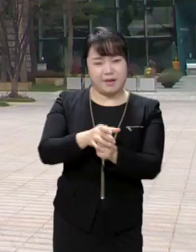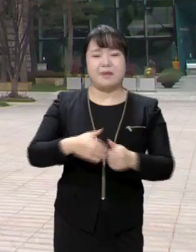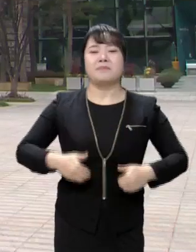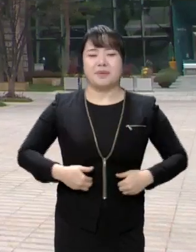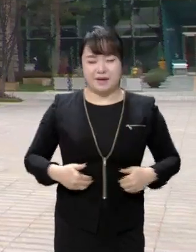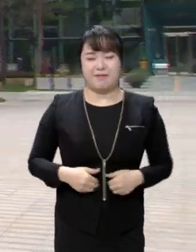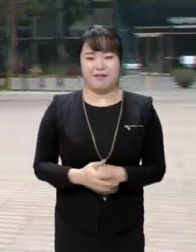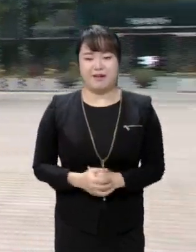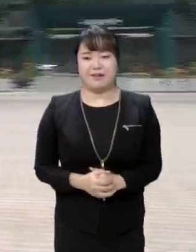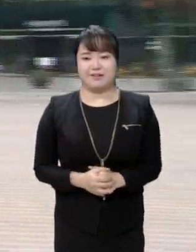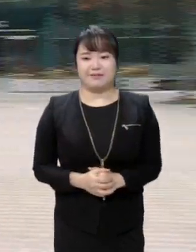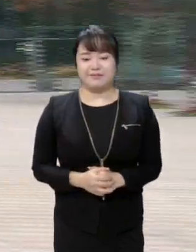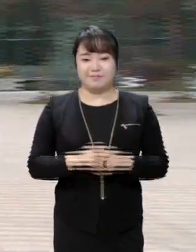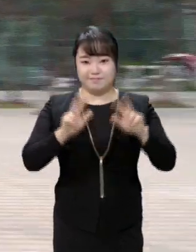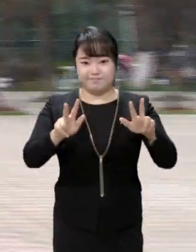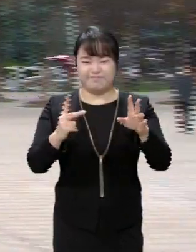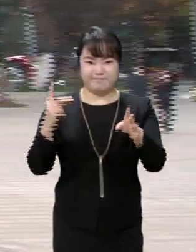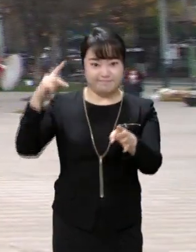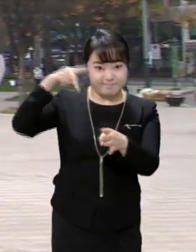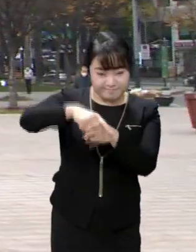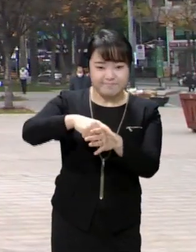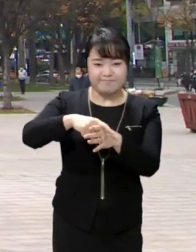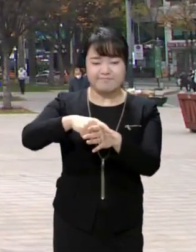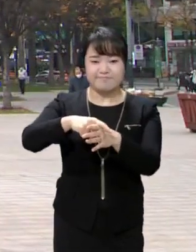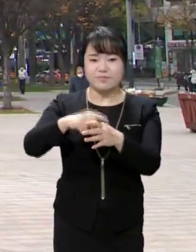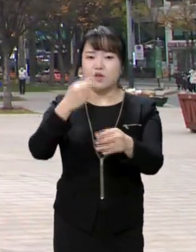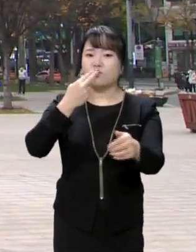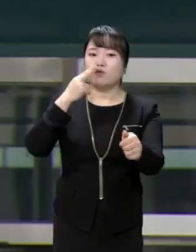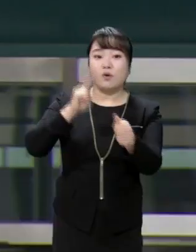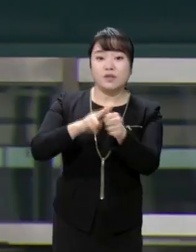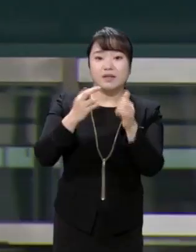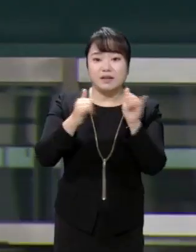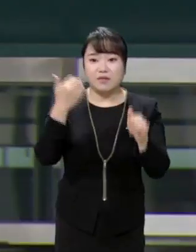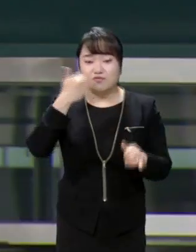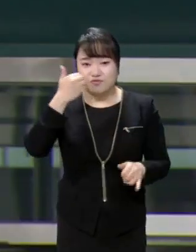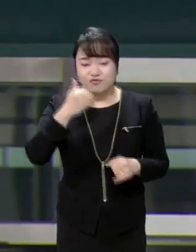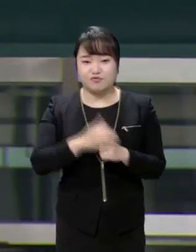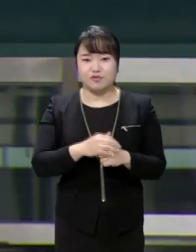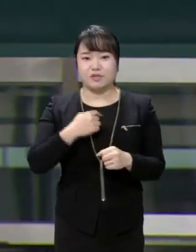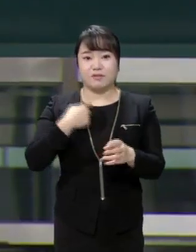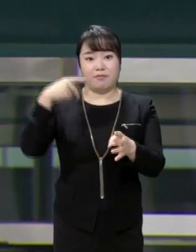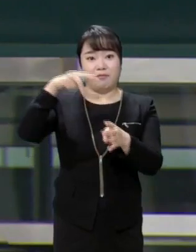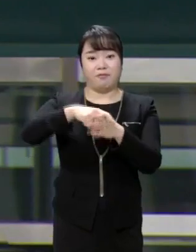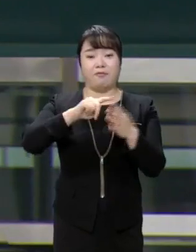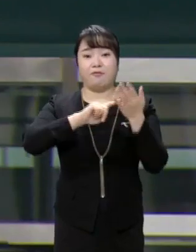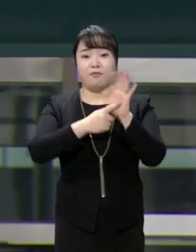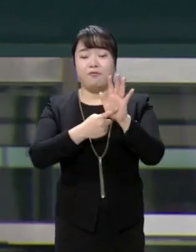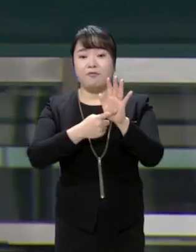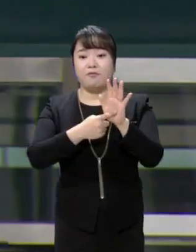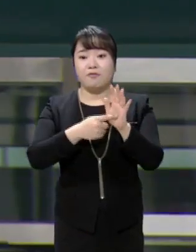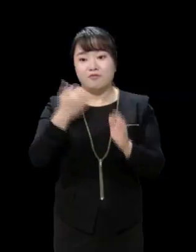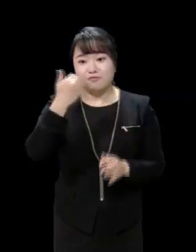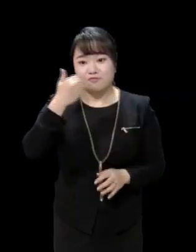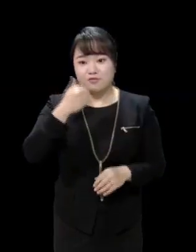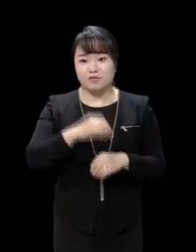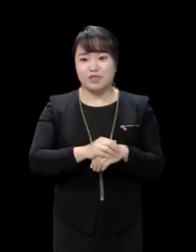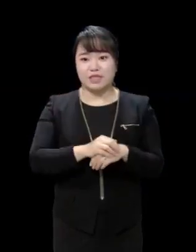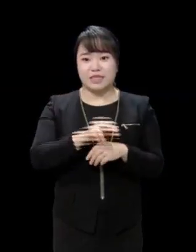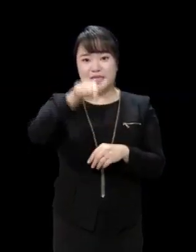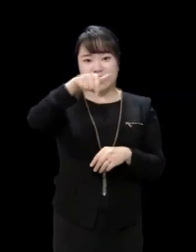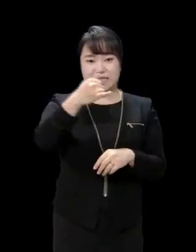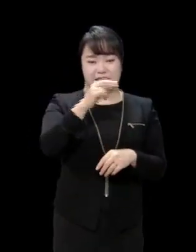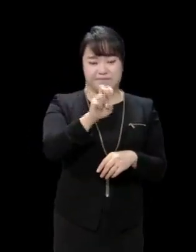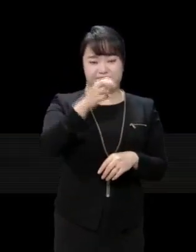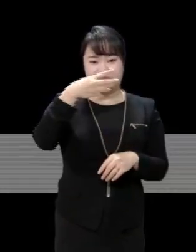사실 쌓은 부 전장을 내민 이들도 있습니다 출마를 기정사실화 했다 고 볼 수 있는데 더불어 민주당을 탈당한 금